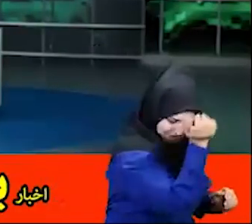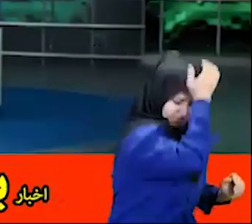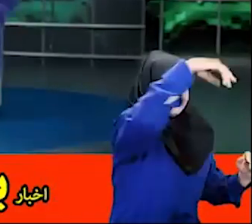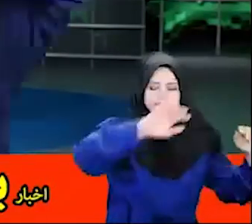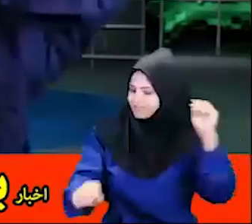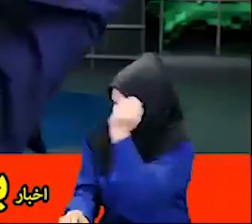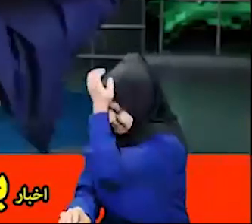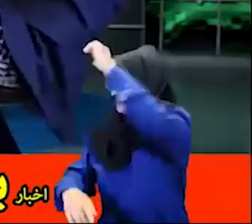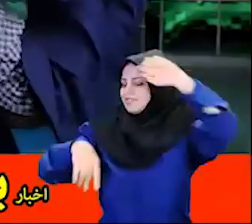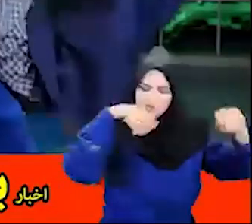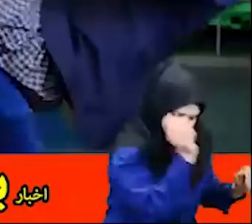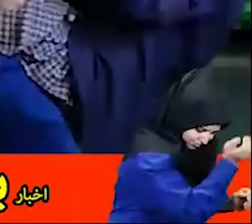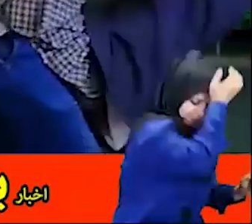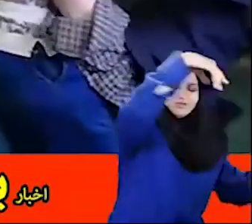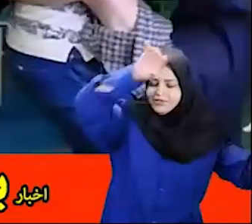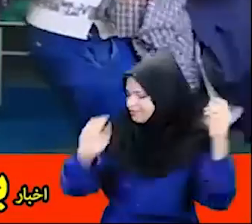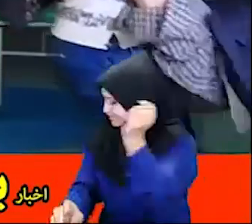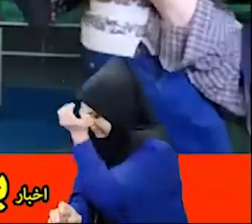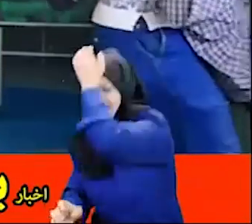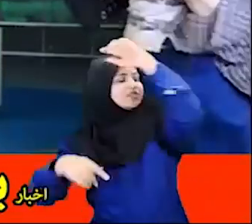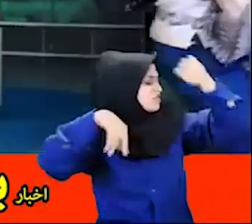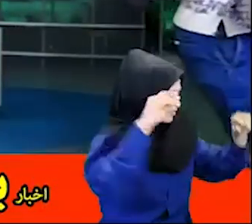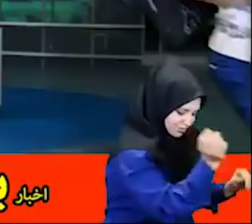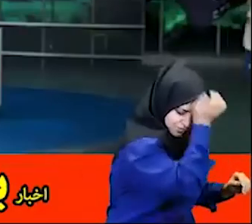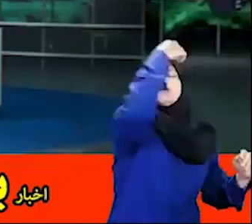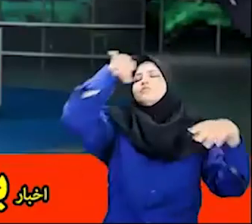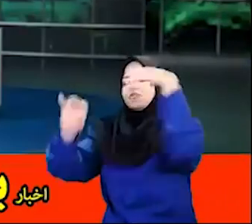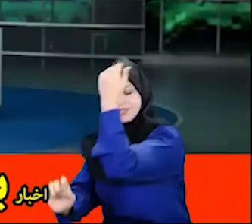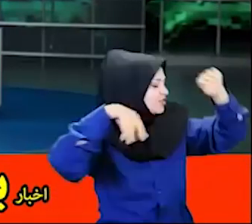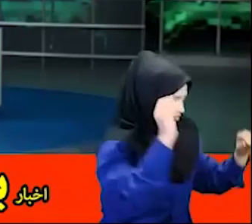ما از اینا، کدوم ما از اینا،